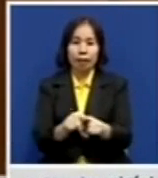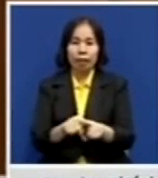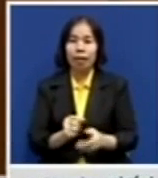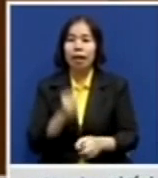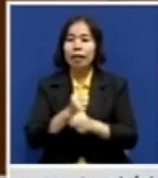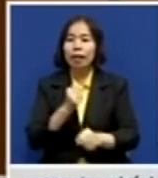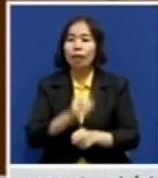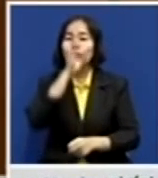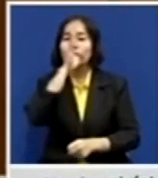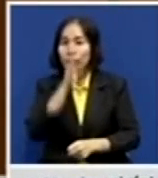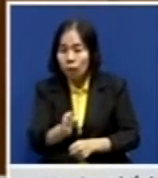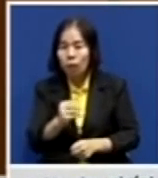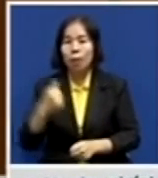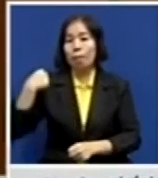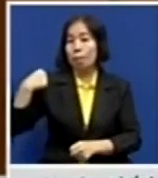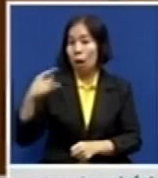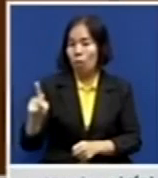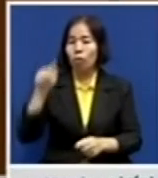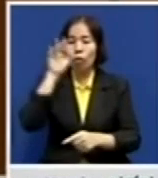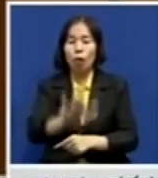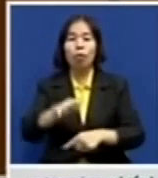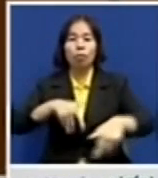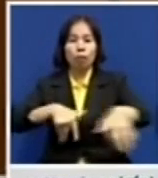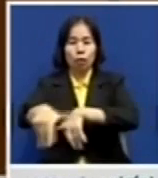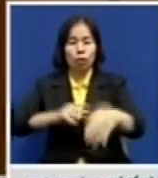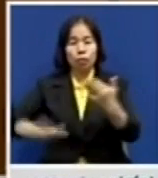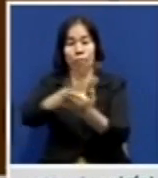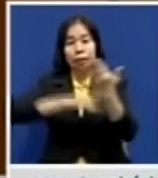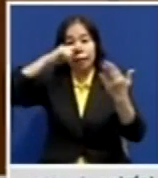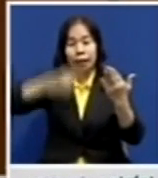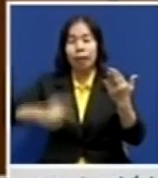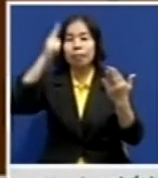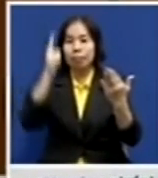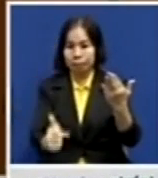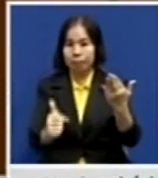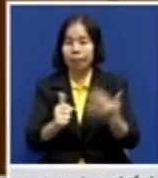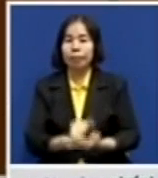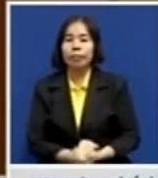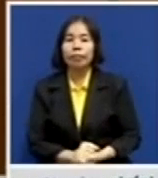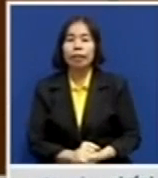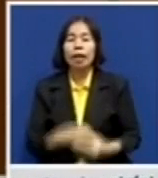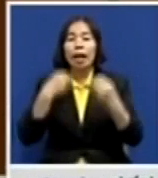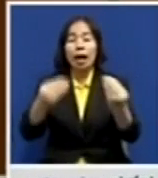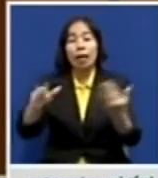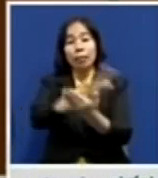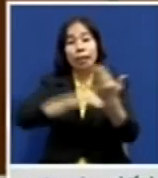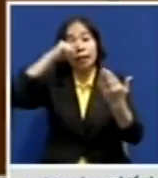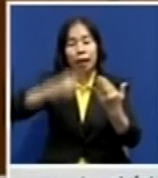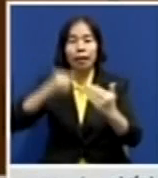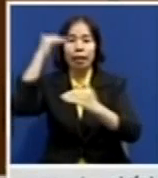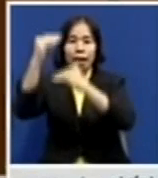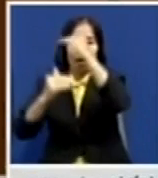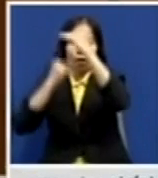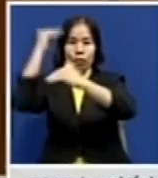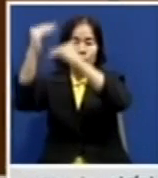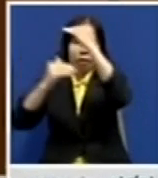สัตย์สุจริตยึดประโยชน์ส่วนรวมขอให้ชนชาวไทยเป็นที่ตั้งอย่างแท้จริงเพื่อให้ประเทศไทยก้าวหน้าต่อไปอย่